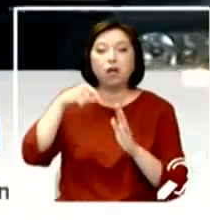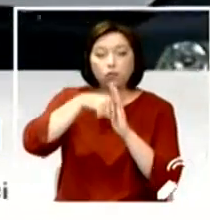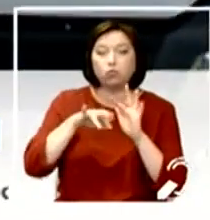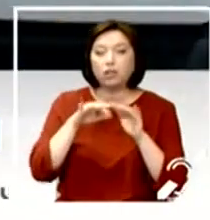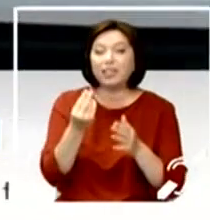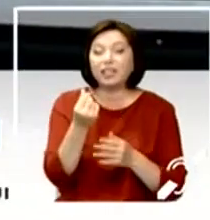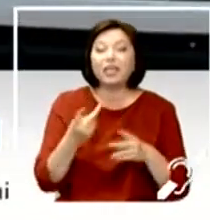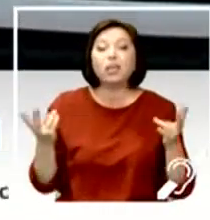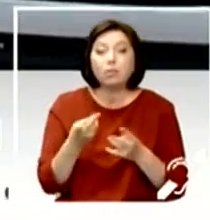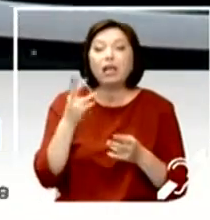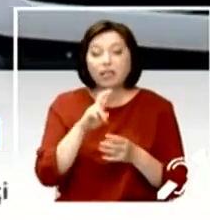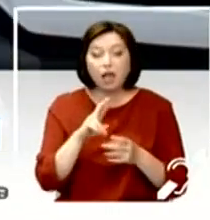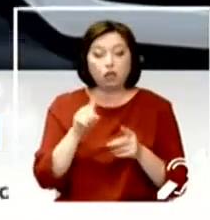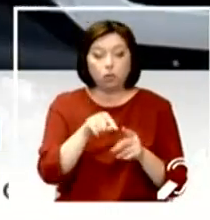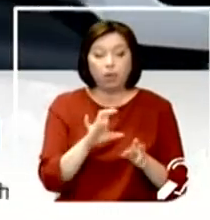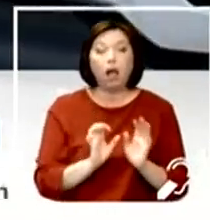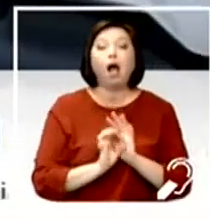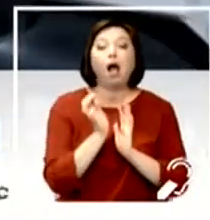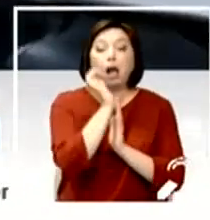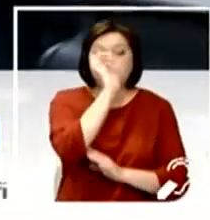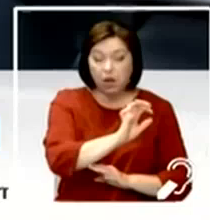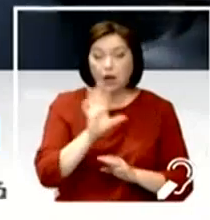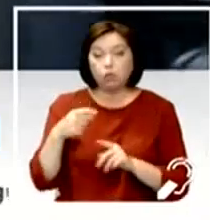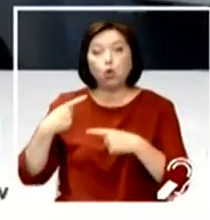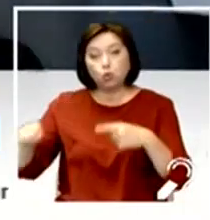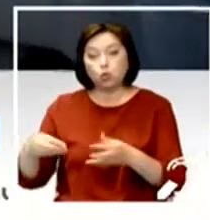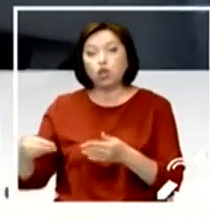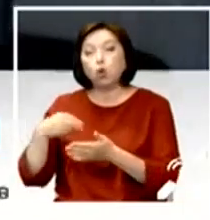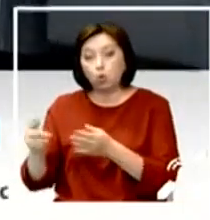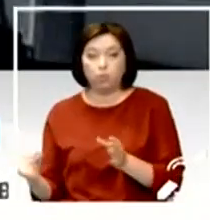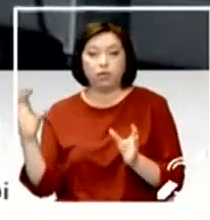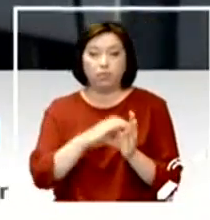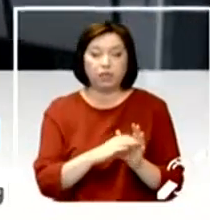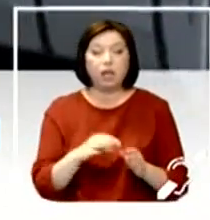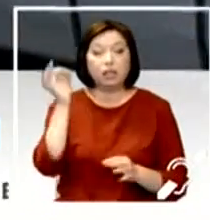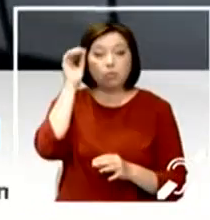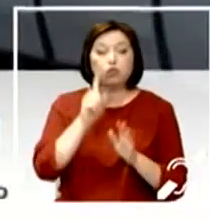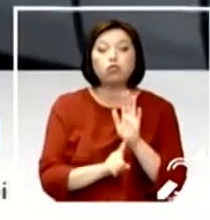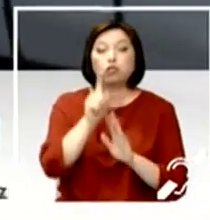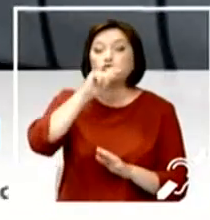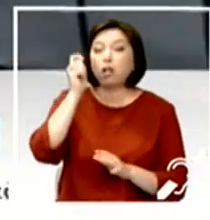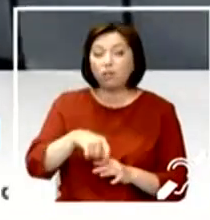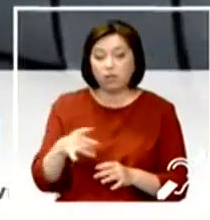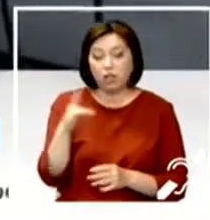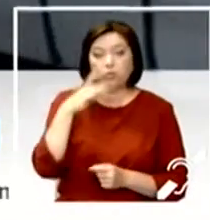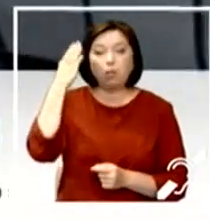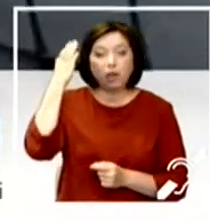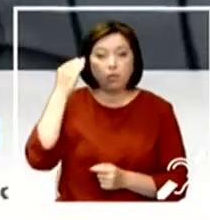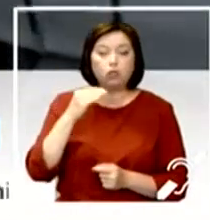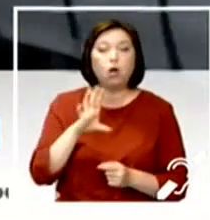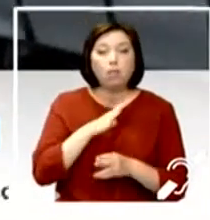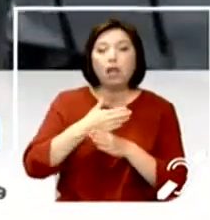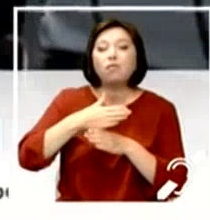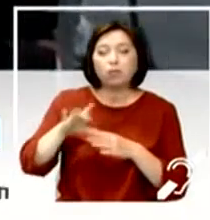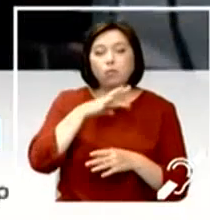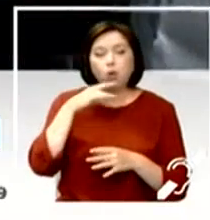banii necesari pentru ca rezervele de stat să fie apoi completate. Amintim că de la începutul războiului, Republica Moldova a oferit